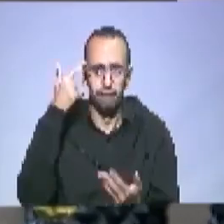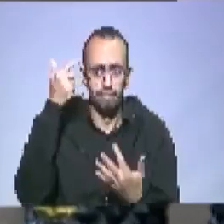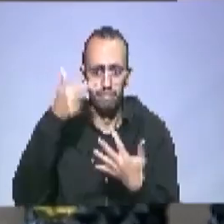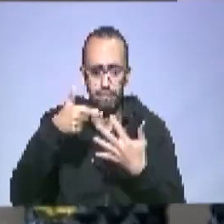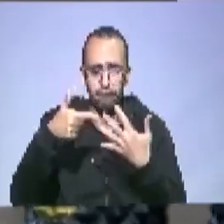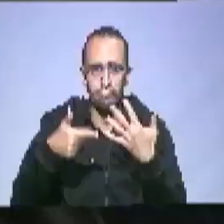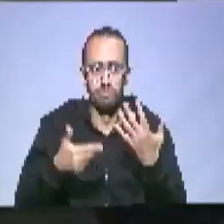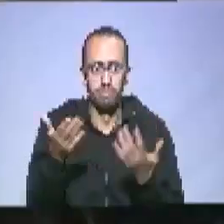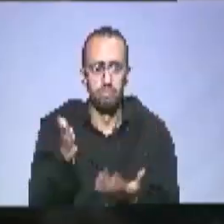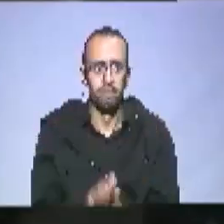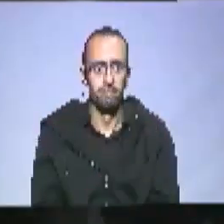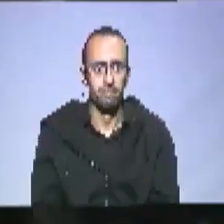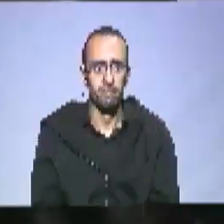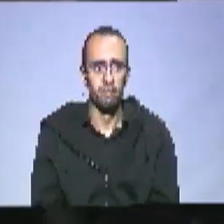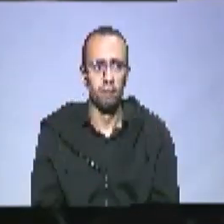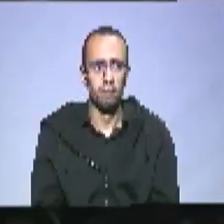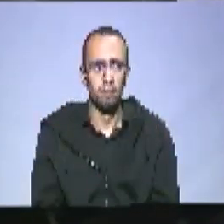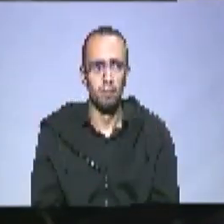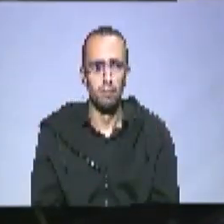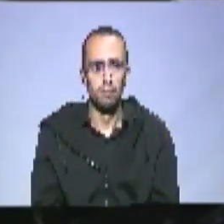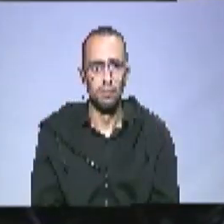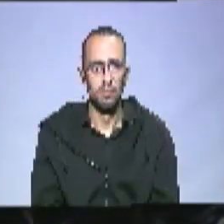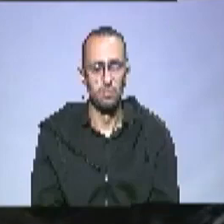طلعت لونها، السلطه لونها عامل ازاي بقى؟